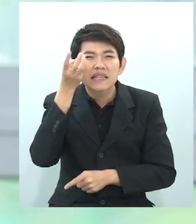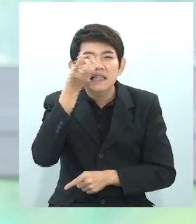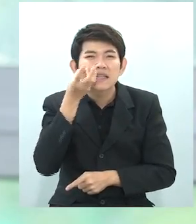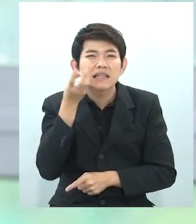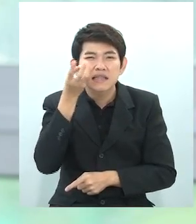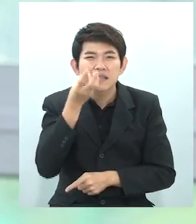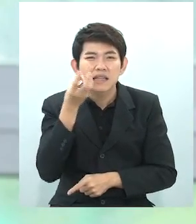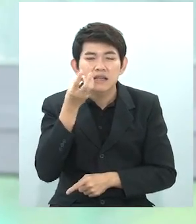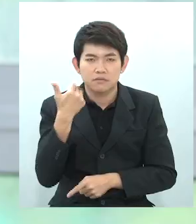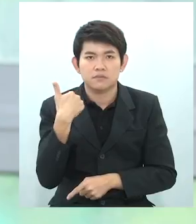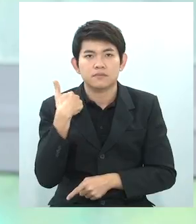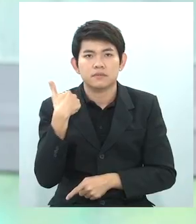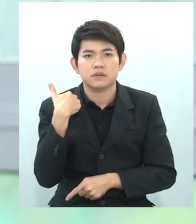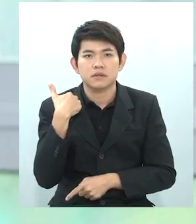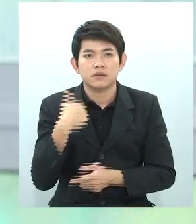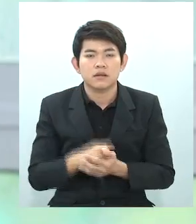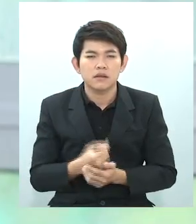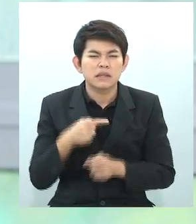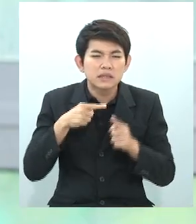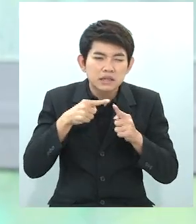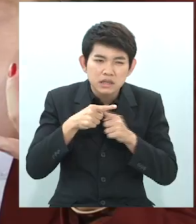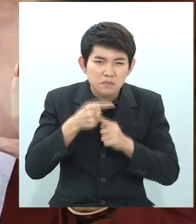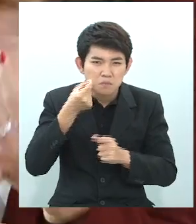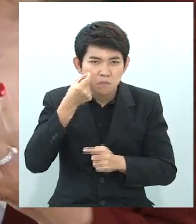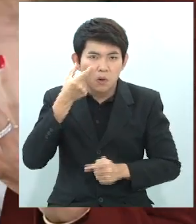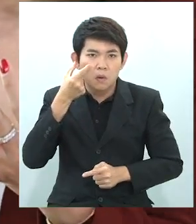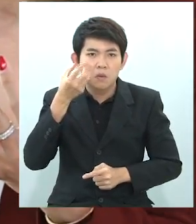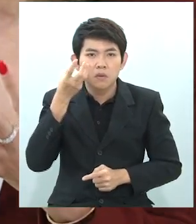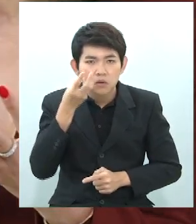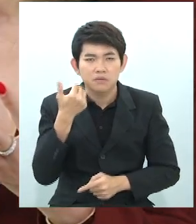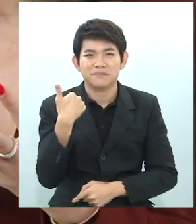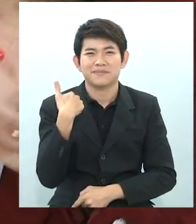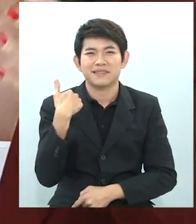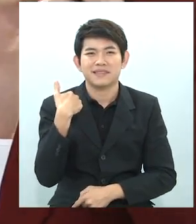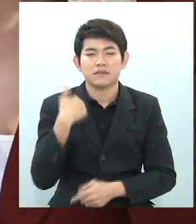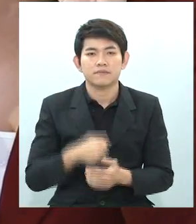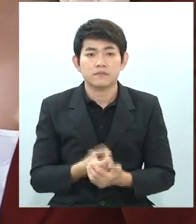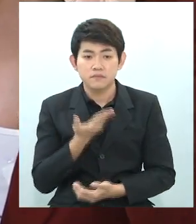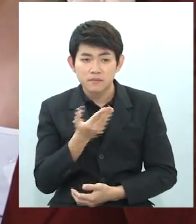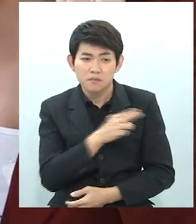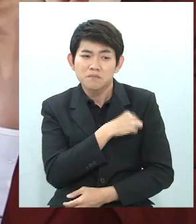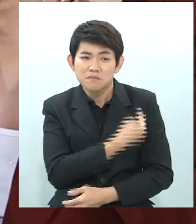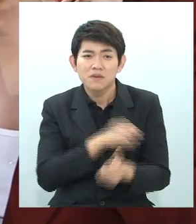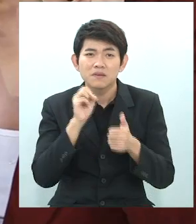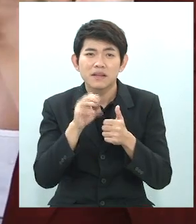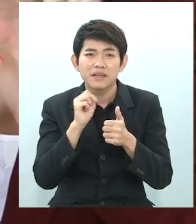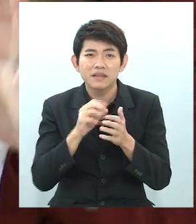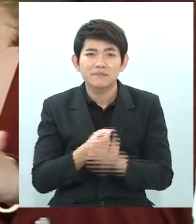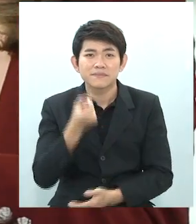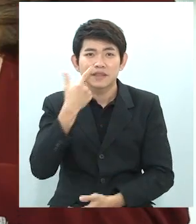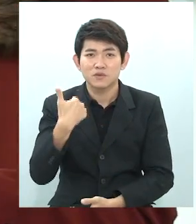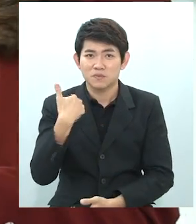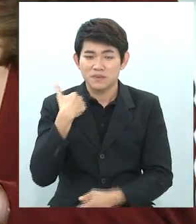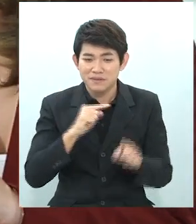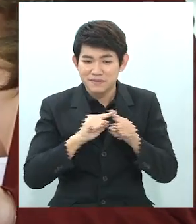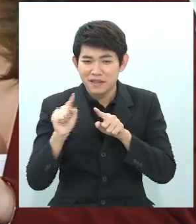แล้วก็ตุ่มหนองเล็กๆแล้วก็จะมีตั้งแต่อักเสบอันใหญ่ ๆสิวอักเสบที่คุณหมอบอกว่ามันมีทั้งแบบเป็นไซส์นั้นไซ